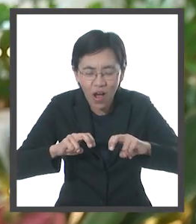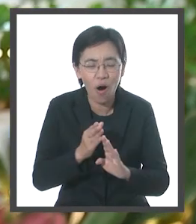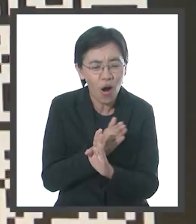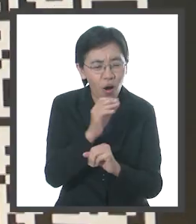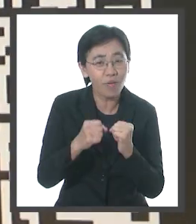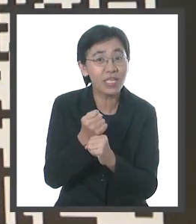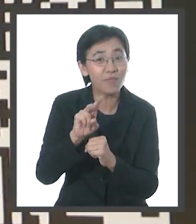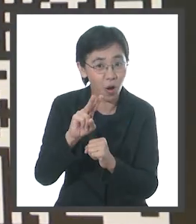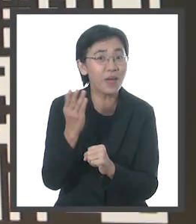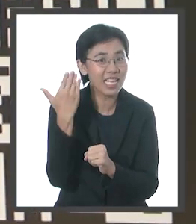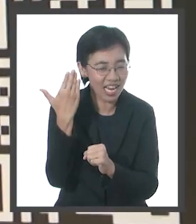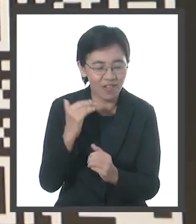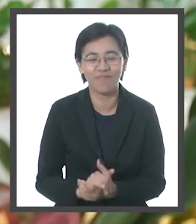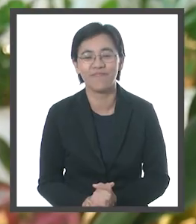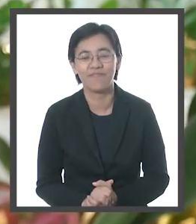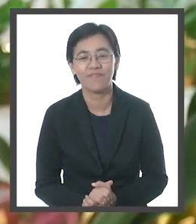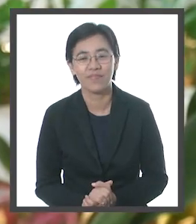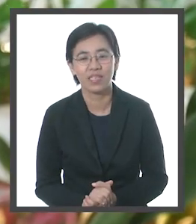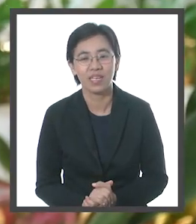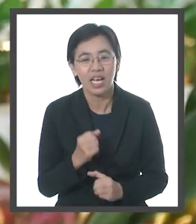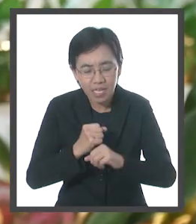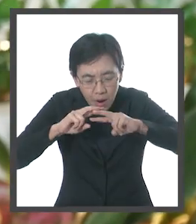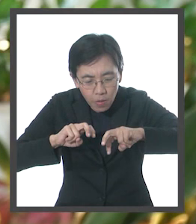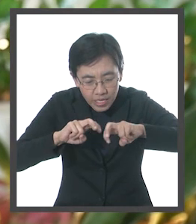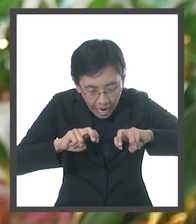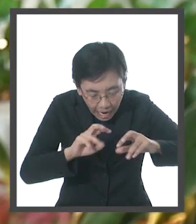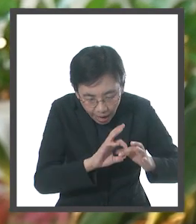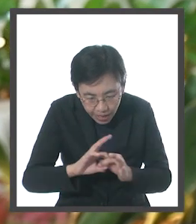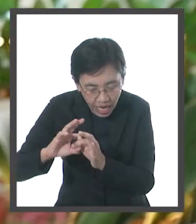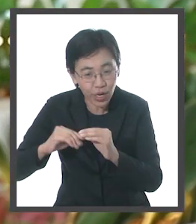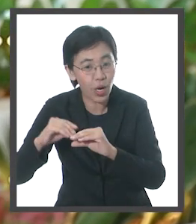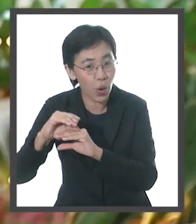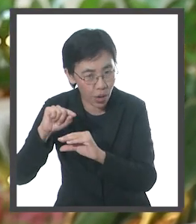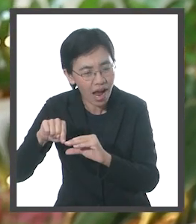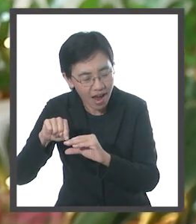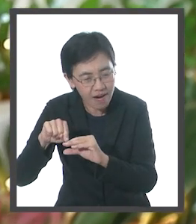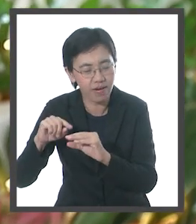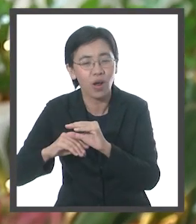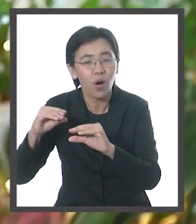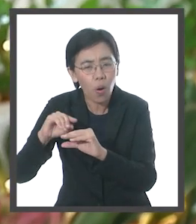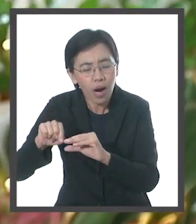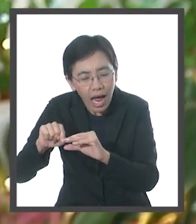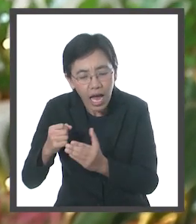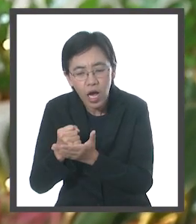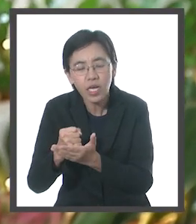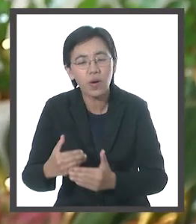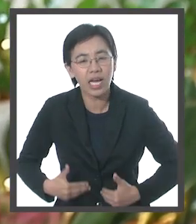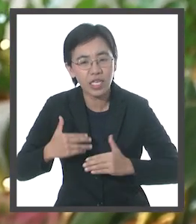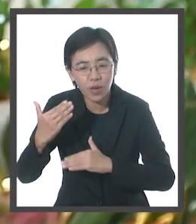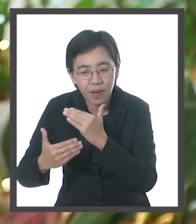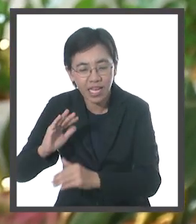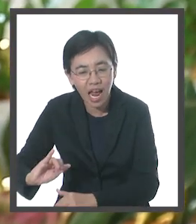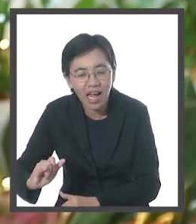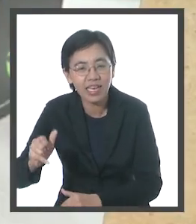แล้วเนาะค่ะแล้วก็ทำงานรีเสิร์ชเนี่ยค่ะไปประยุกต์ใช้ในโครงการเพื่อให้เกิดความคุณภาพชีวิตที่ดีหรือที่เราเรียกกันว่